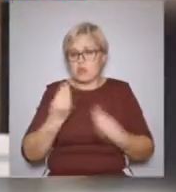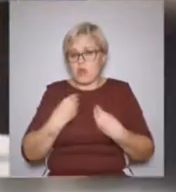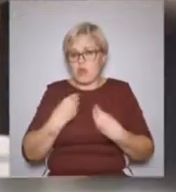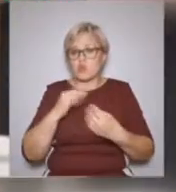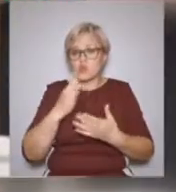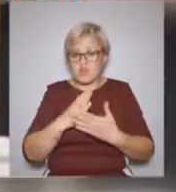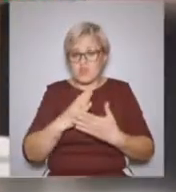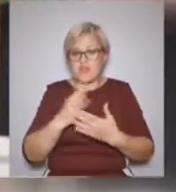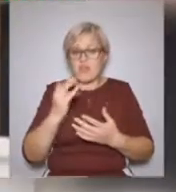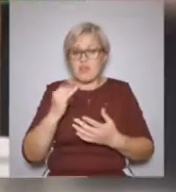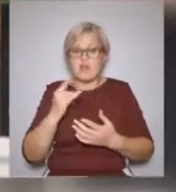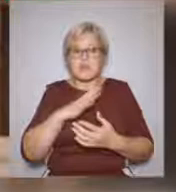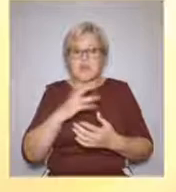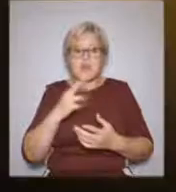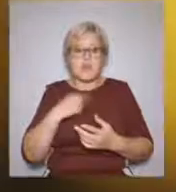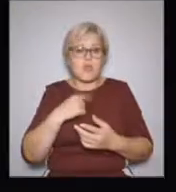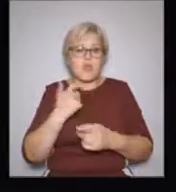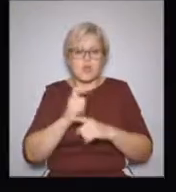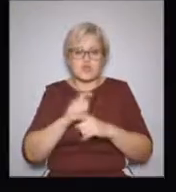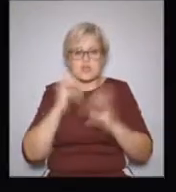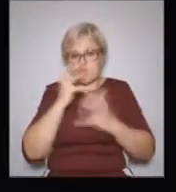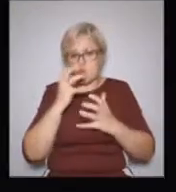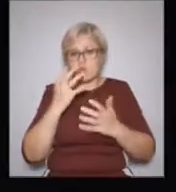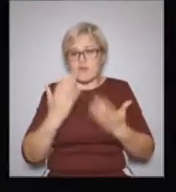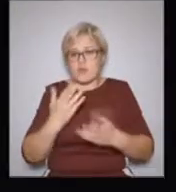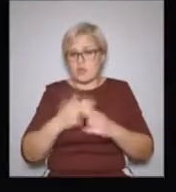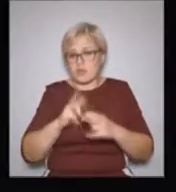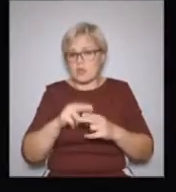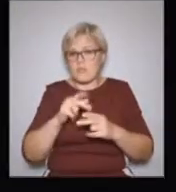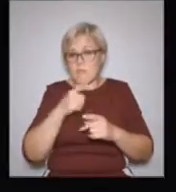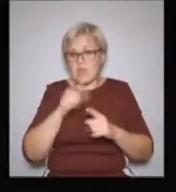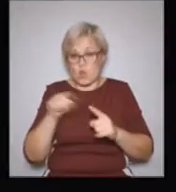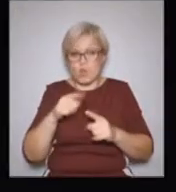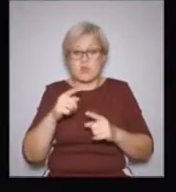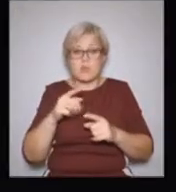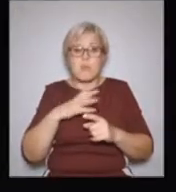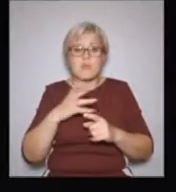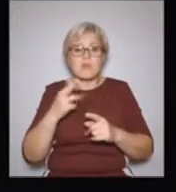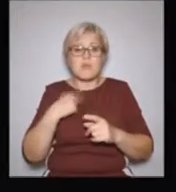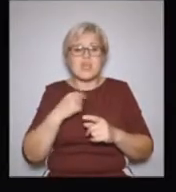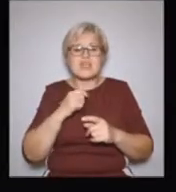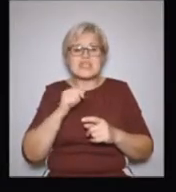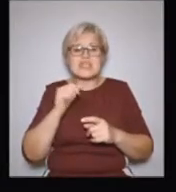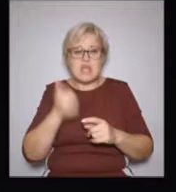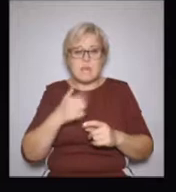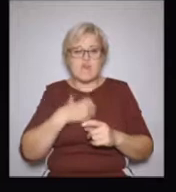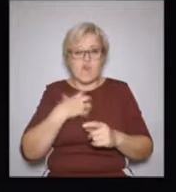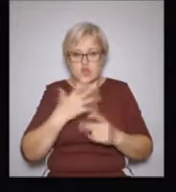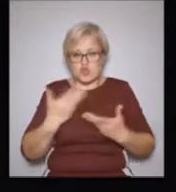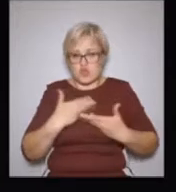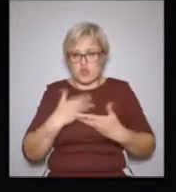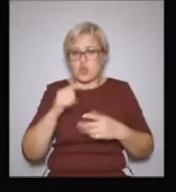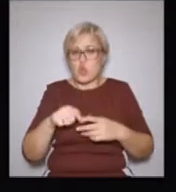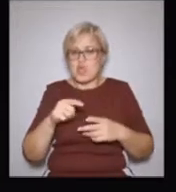если оно было для меня очень серьёзная вот этот период был для меня самым самым важным